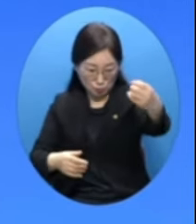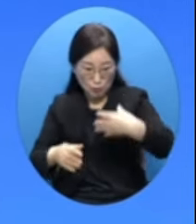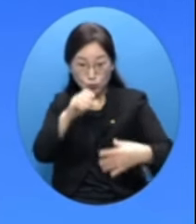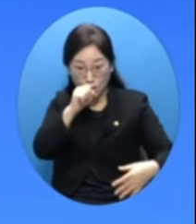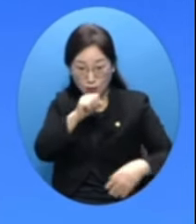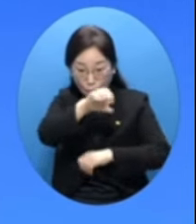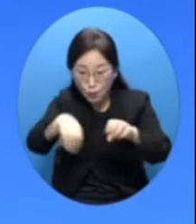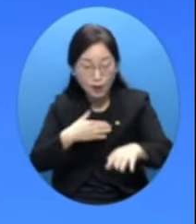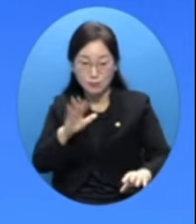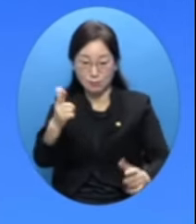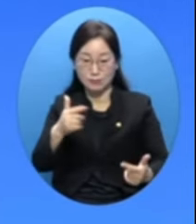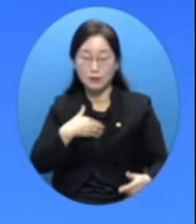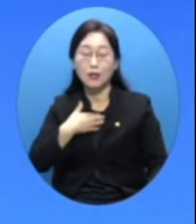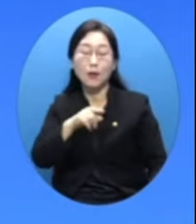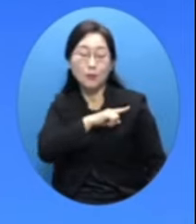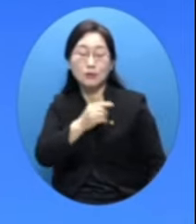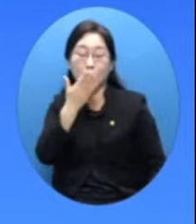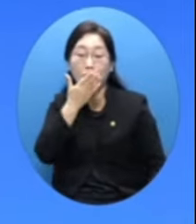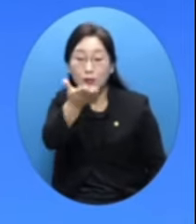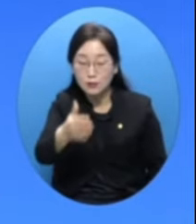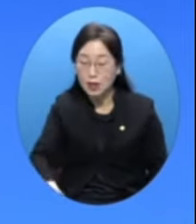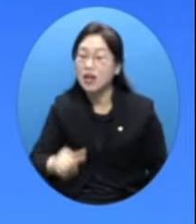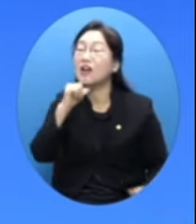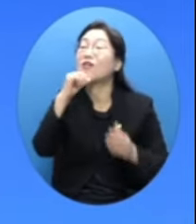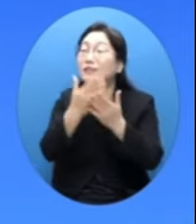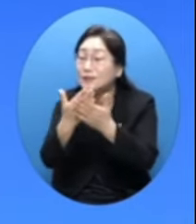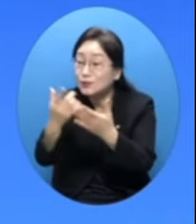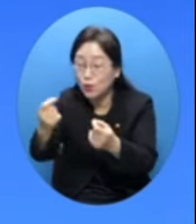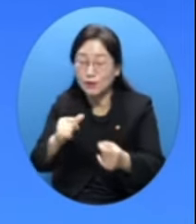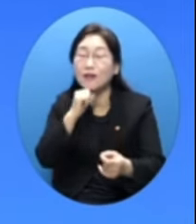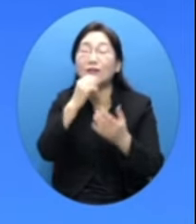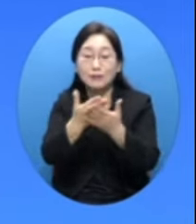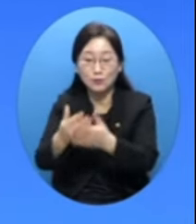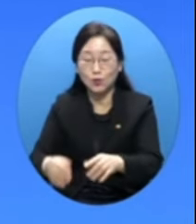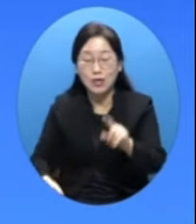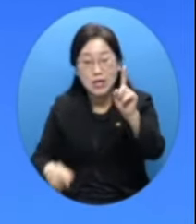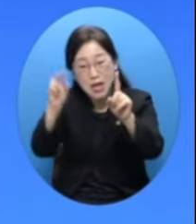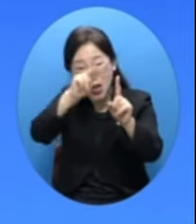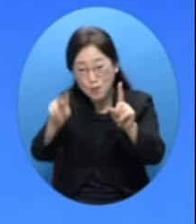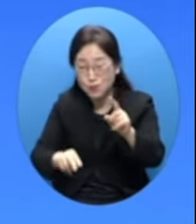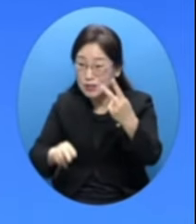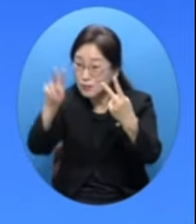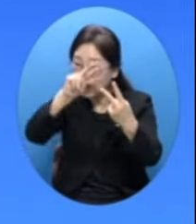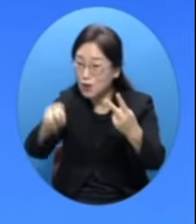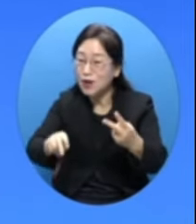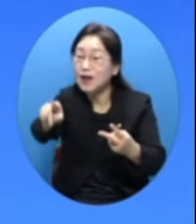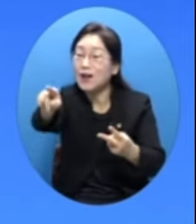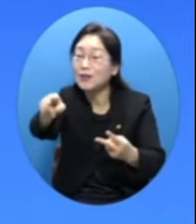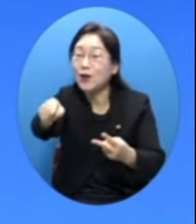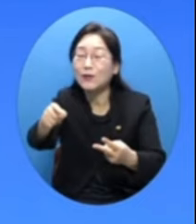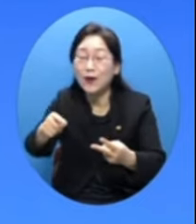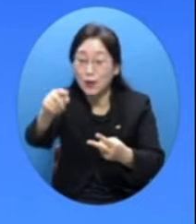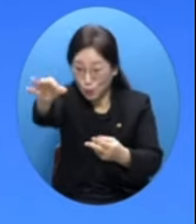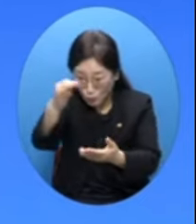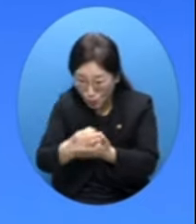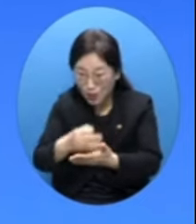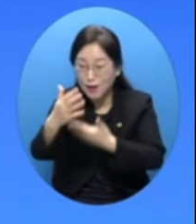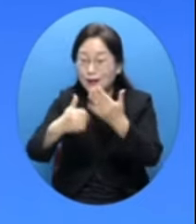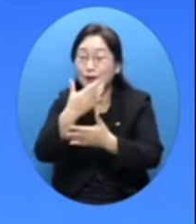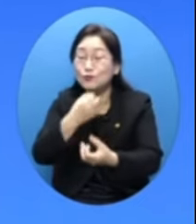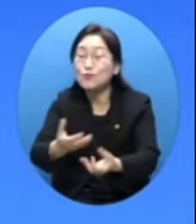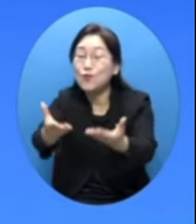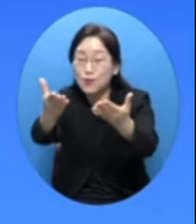땡큐합니다. 미국 사람들은 거지도 수준이 높아가지고 우리 일부를 이불을 주면 갓블레스요, 하나님 당신을 축복하시기 바랍니다, 이렇게 얘기를